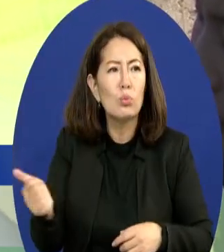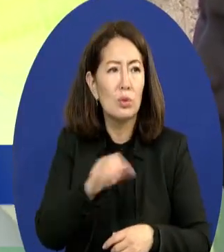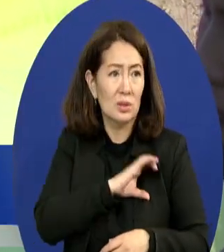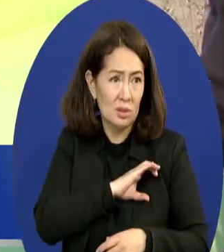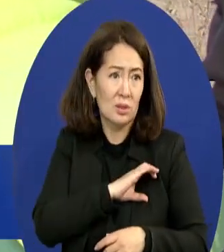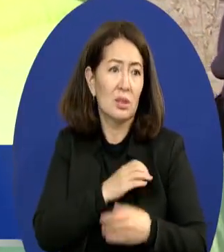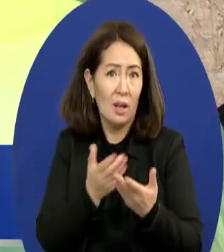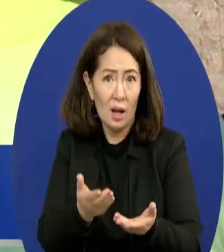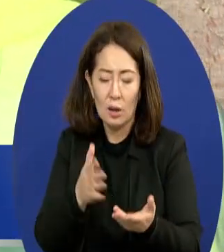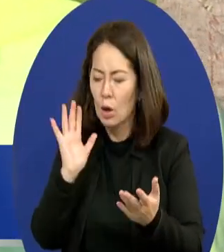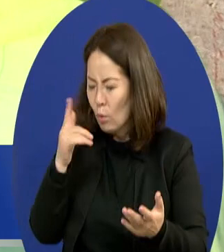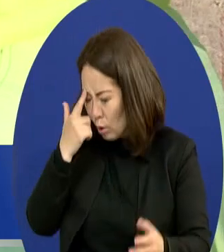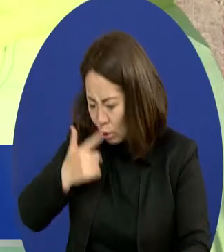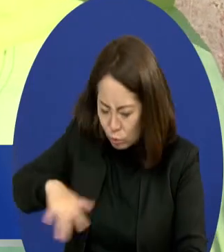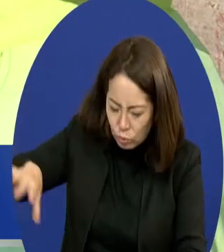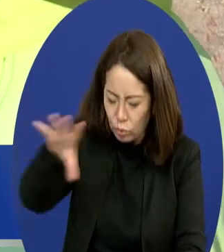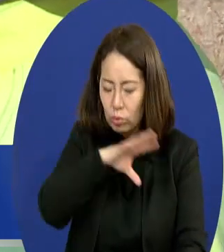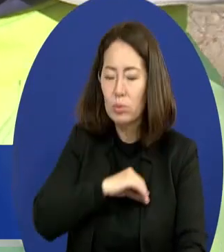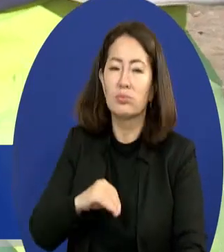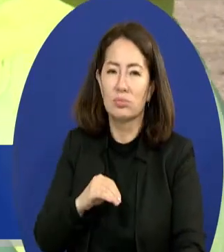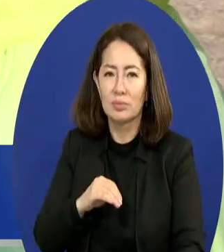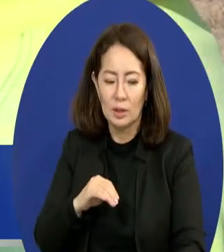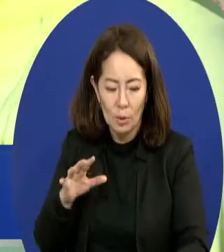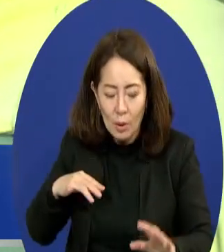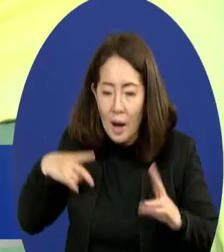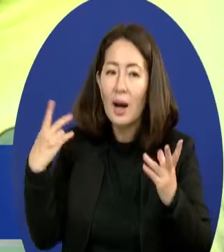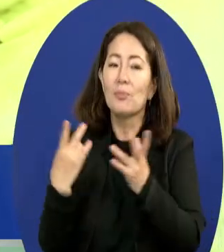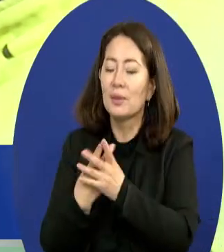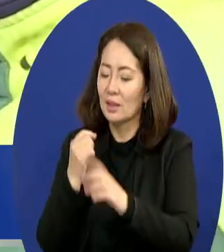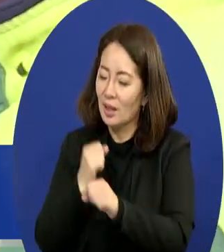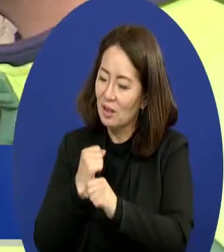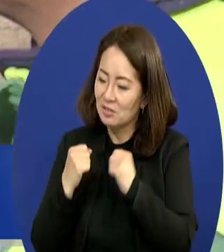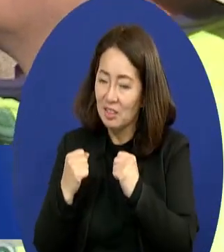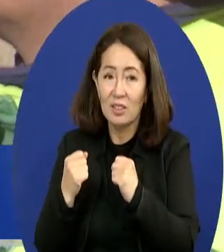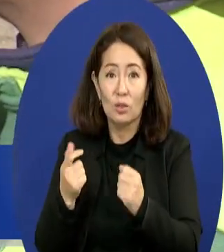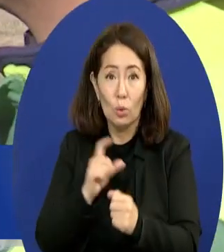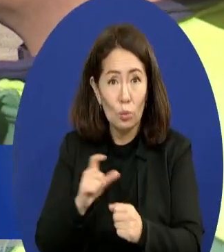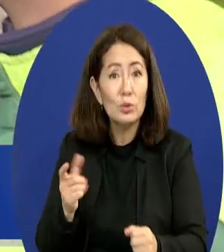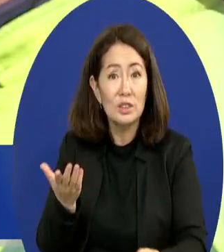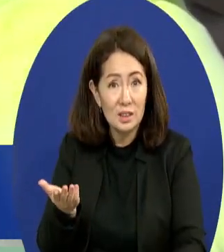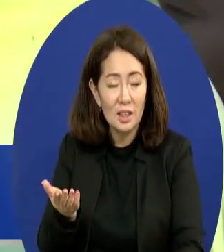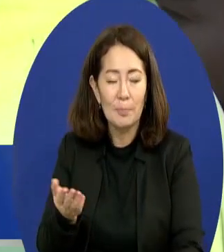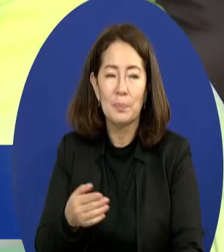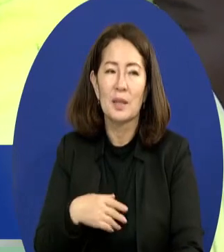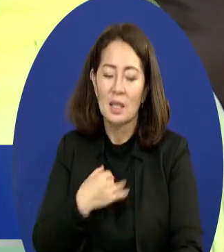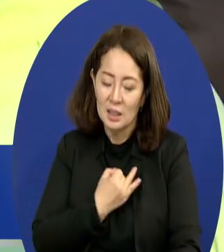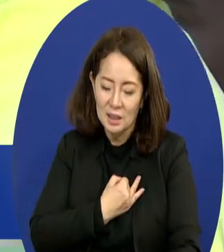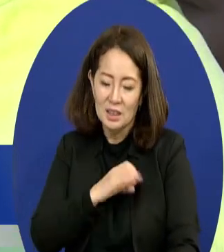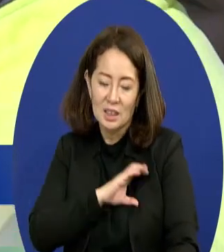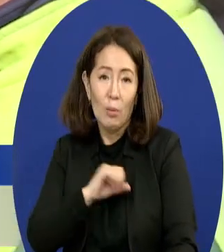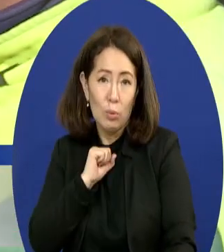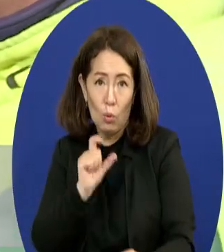Үндэснээрээ хөдлөх хэрэгтэй. Монголын ард түмэн чинь нэгдээд нийлээд хөдлөл юу ч хийж чадхаар ийм ард түмэн байхгүй юу? Итгэлтэй сэтгэлтэй ард